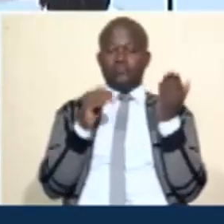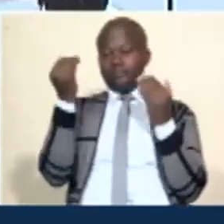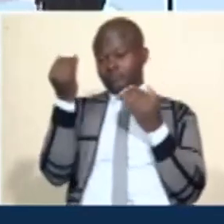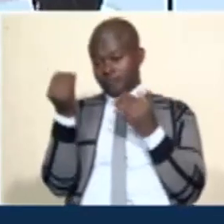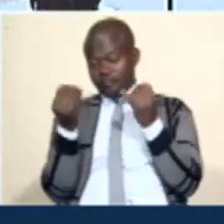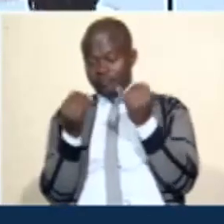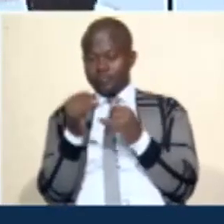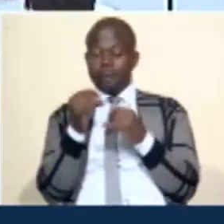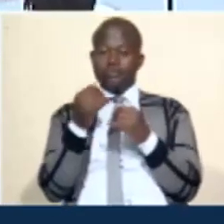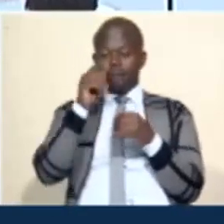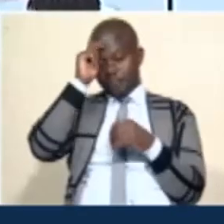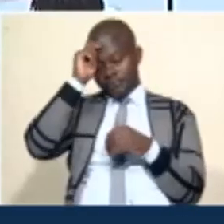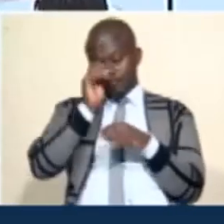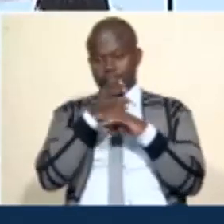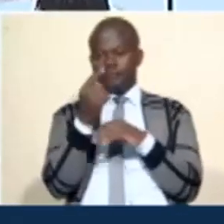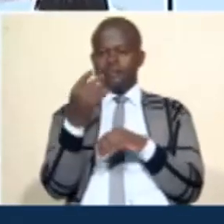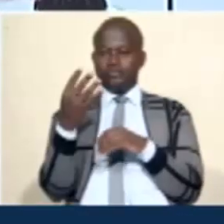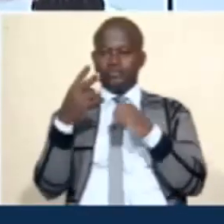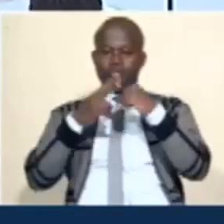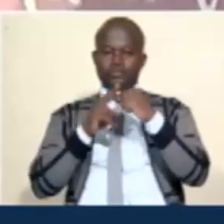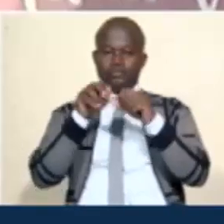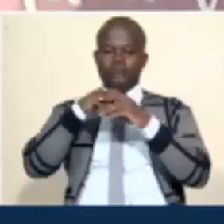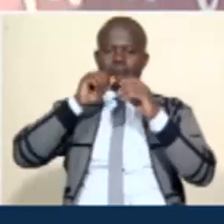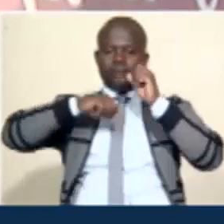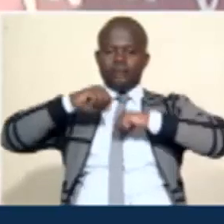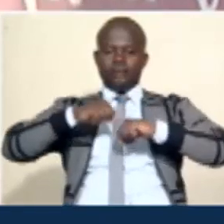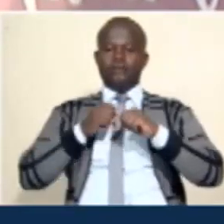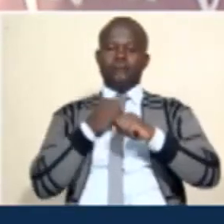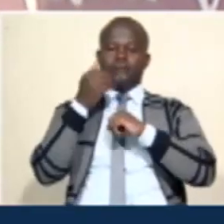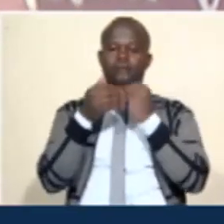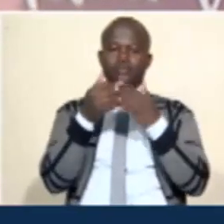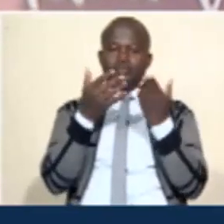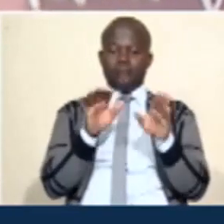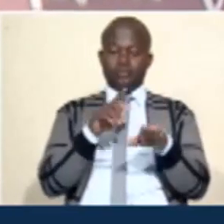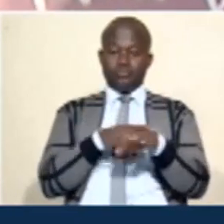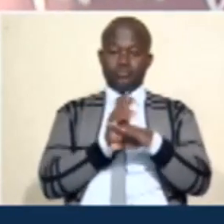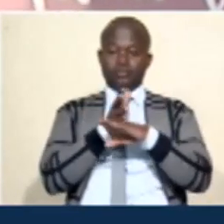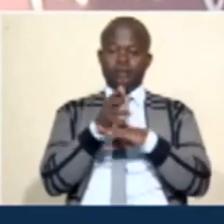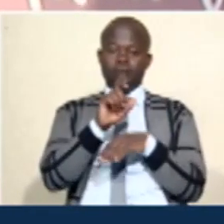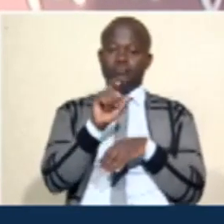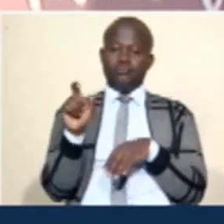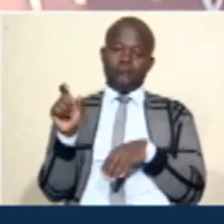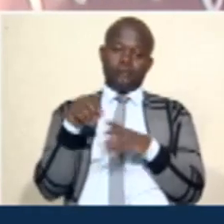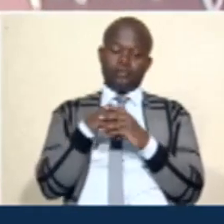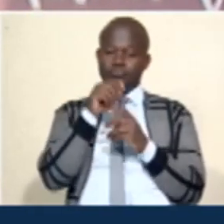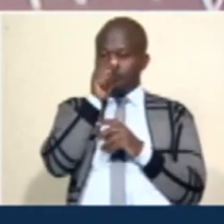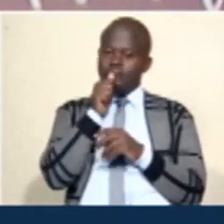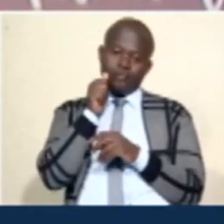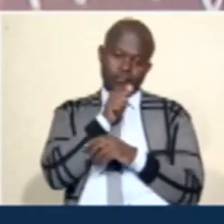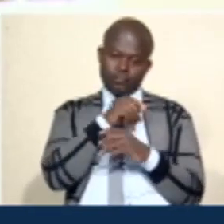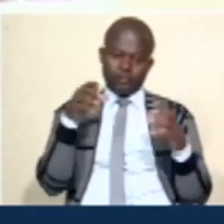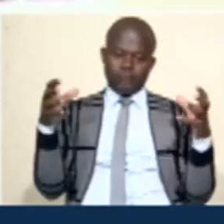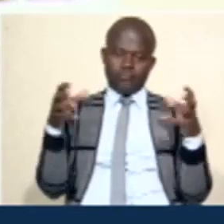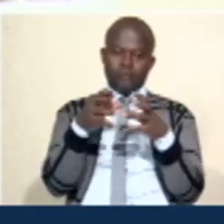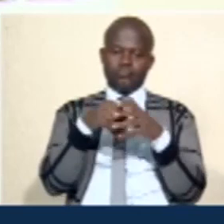n'abanyempano 147 bitabiriye aya marushanwa bakaba bari bamaze igihe kingana n'icyumweru mu mwiherero bahurizwaga